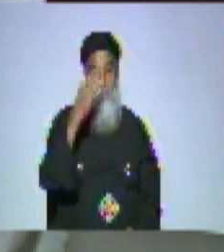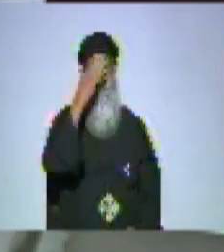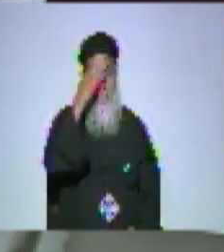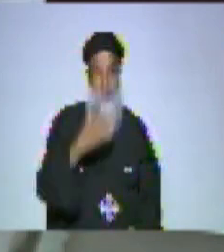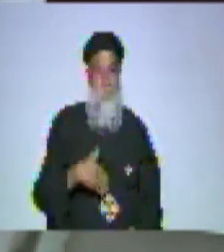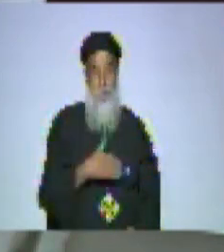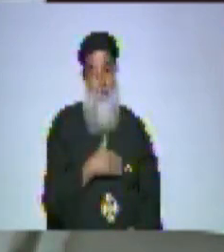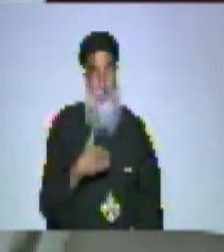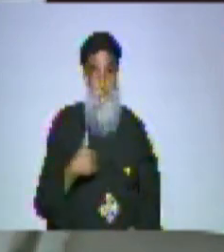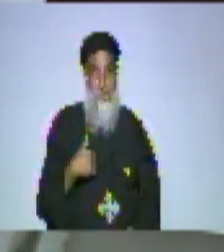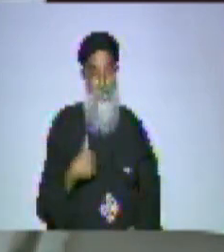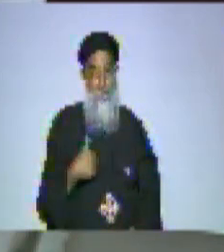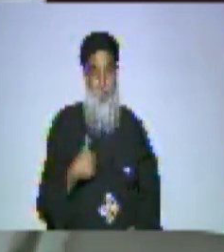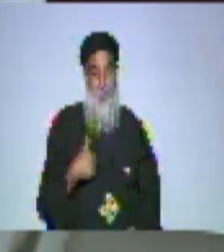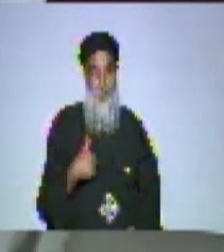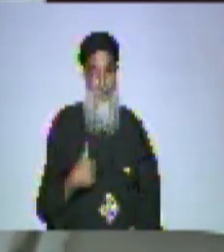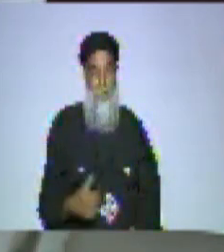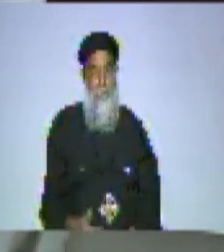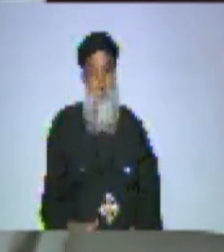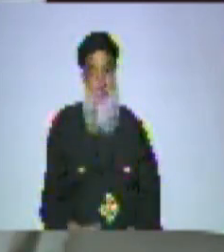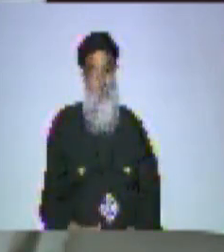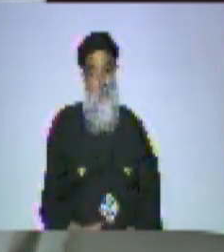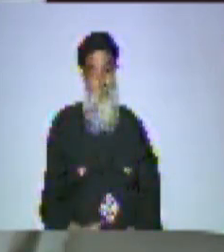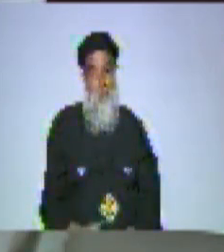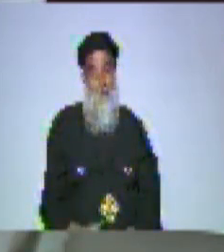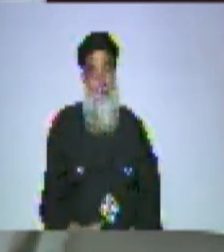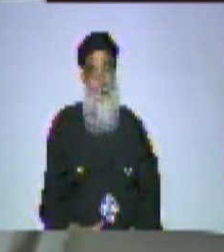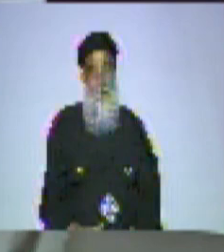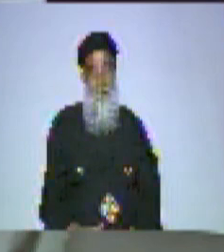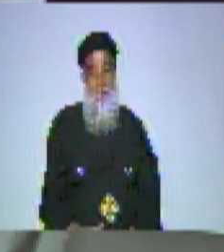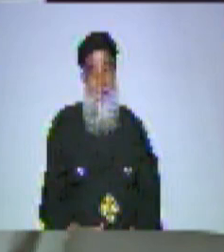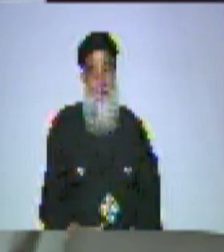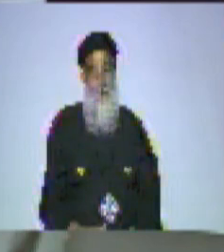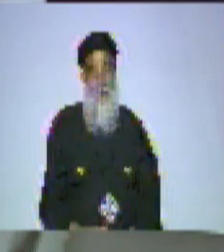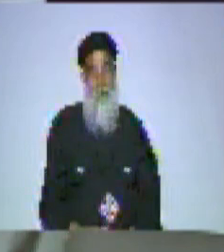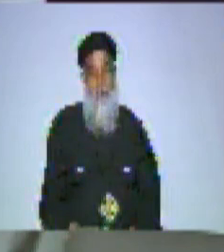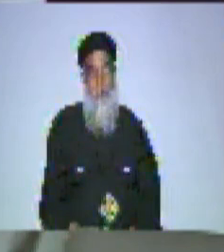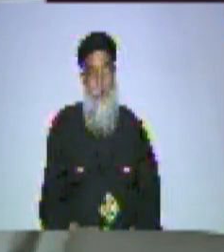من حوالي 70 سنه